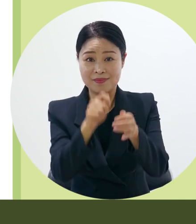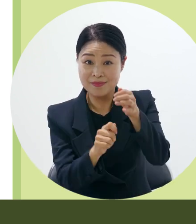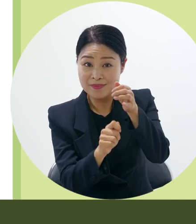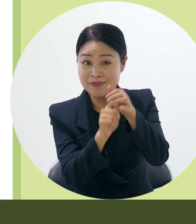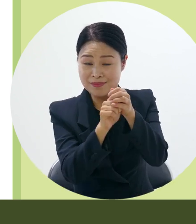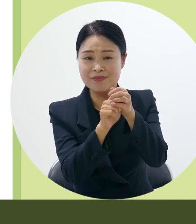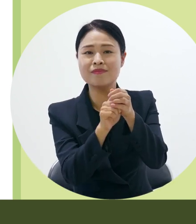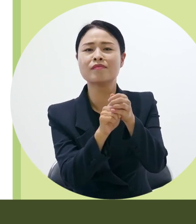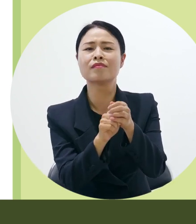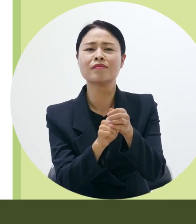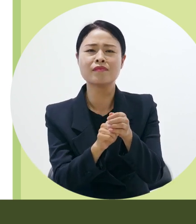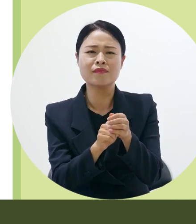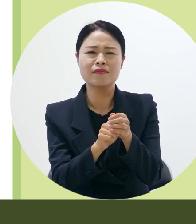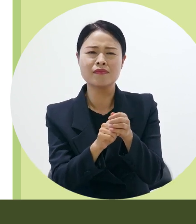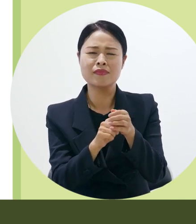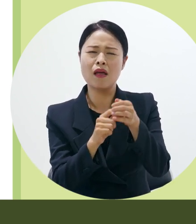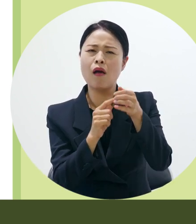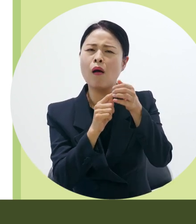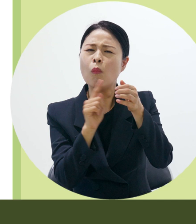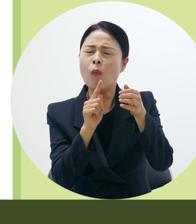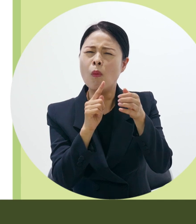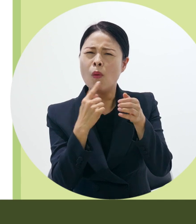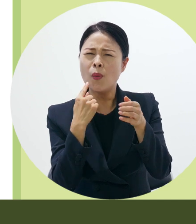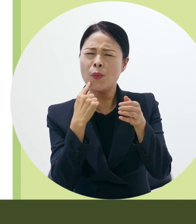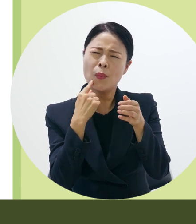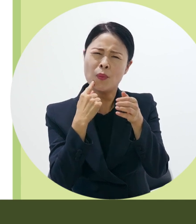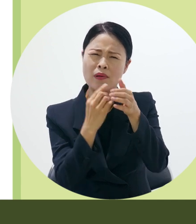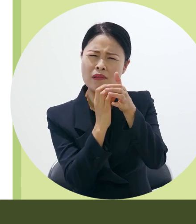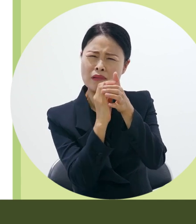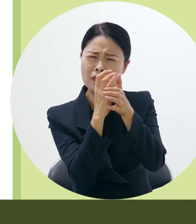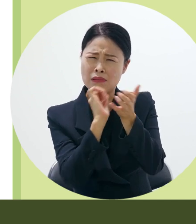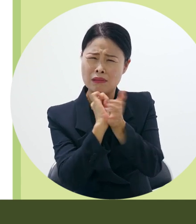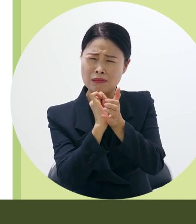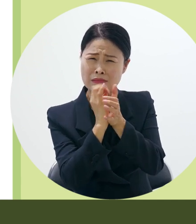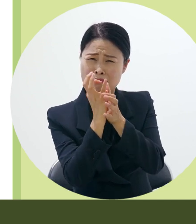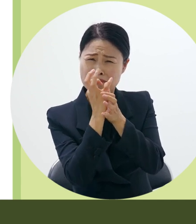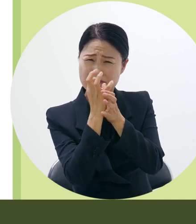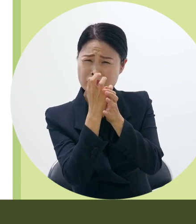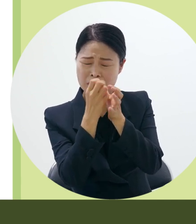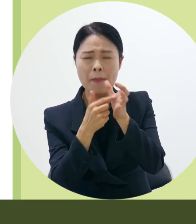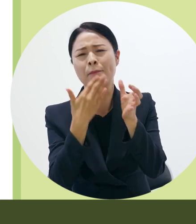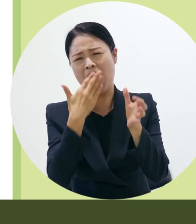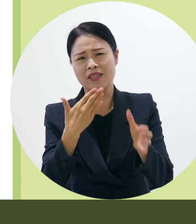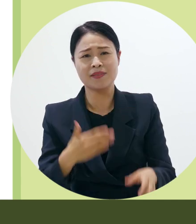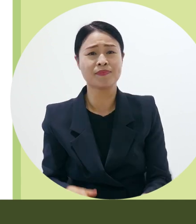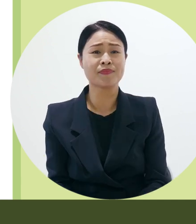탐폰은 드물게 독성 쇼크 증후군을 유발할 수 있습니다.